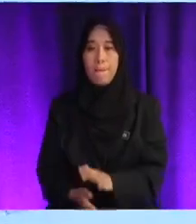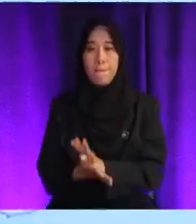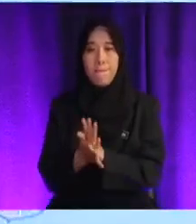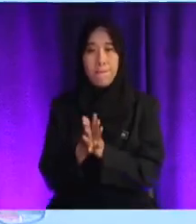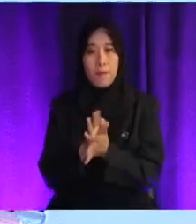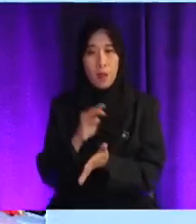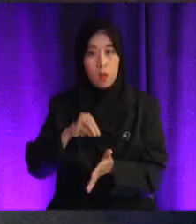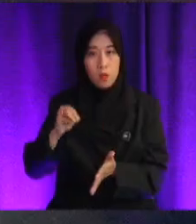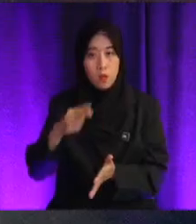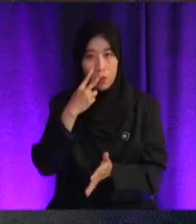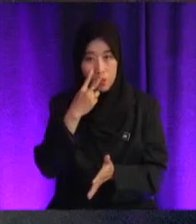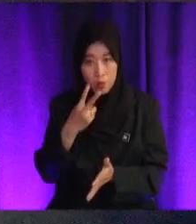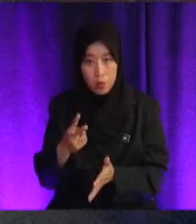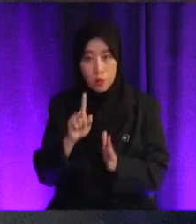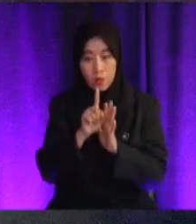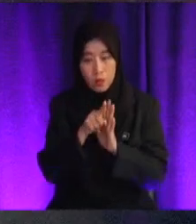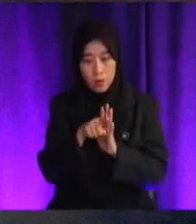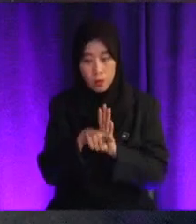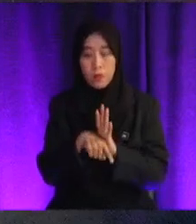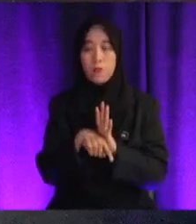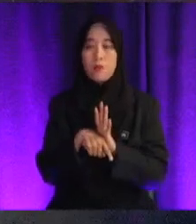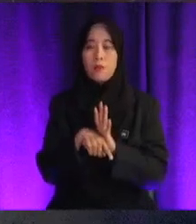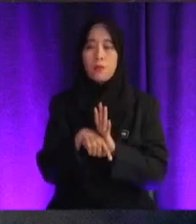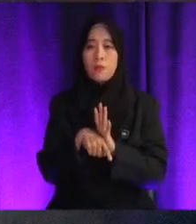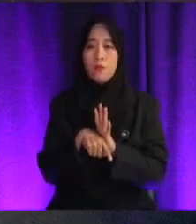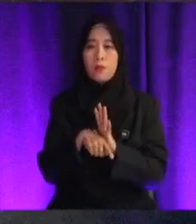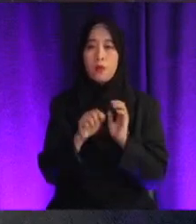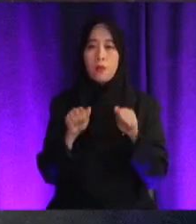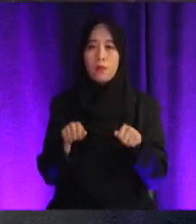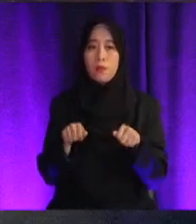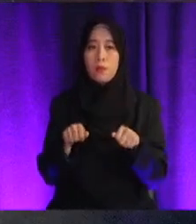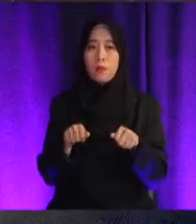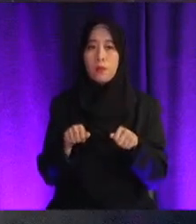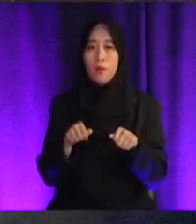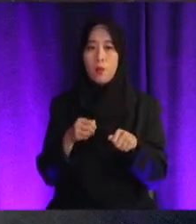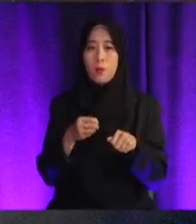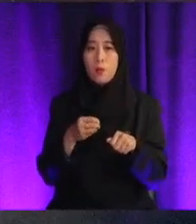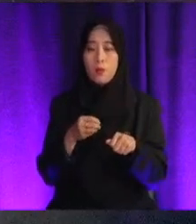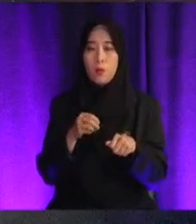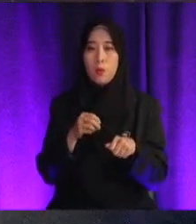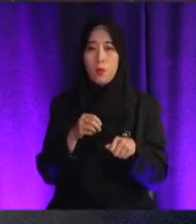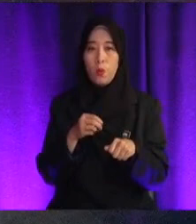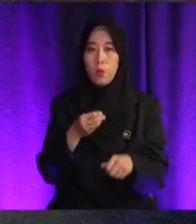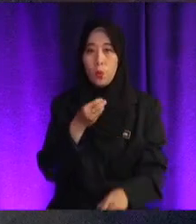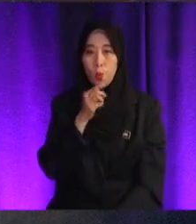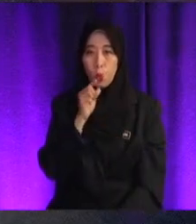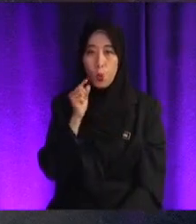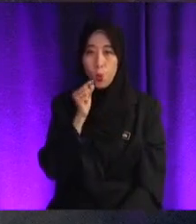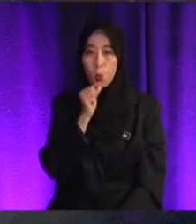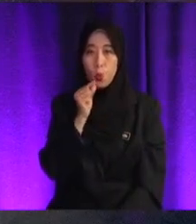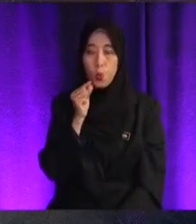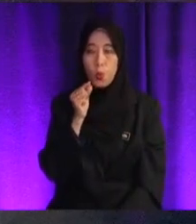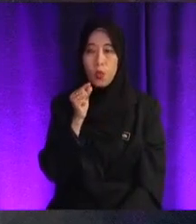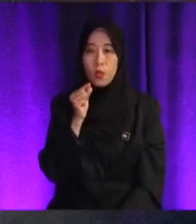boleh perhatikan jarum. Okey. Okey, saya letak. Okey, boleh. Okey, cikgu tiup. Jangan. Tiup tak jadi apa. Okey,